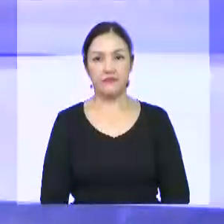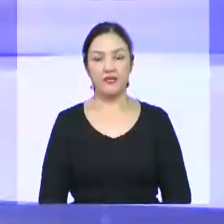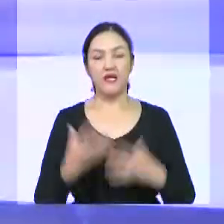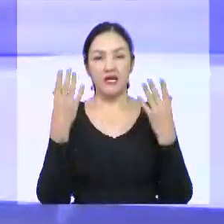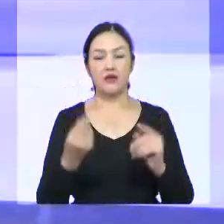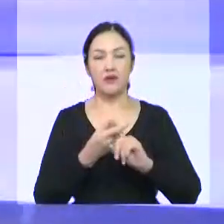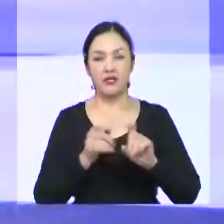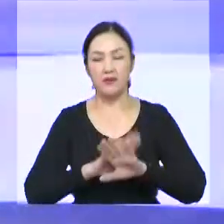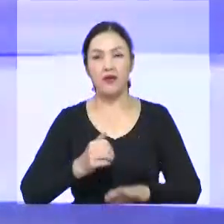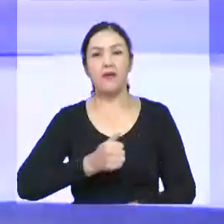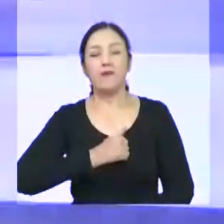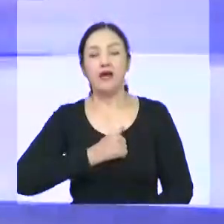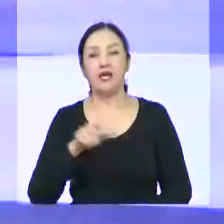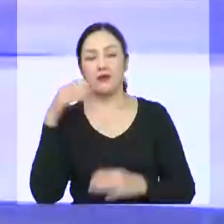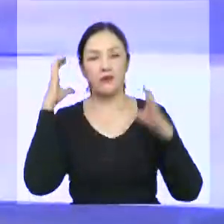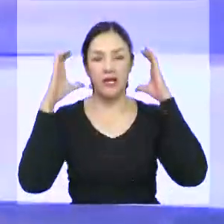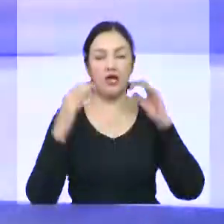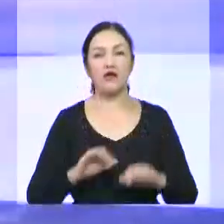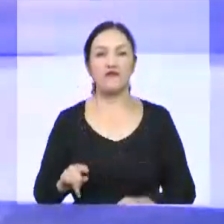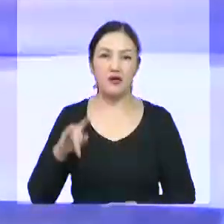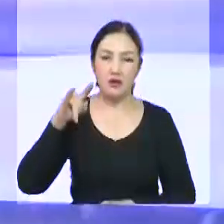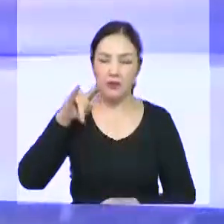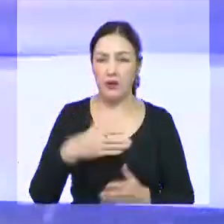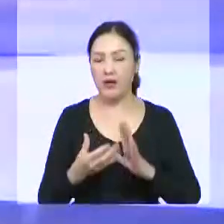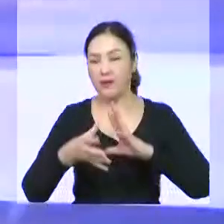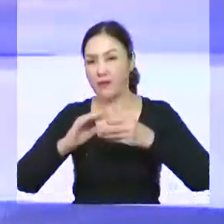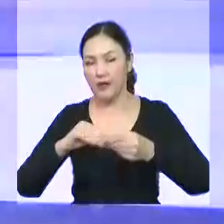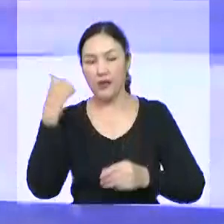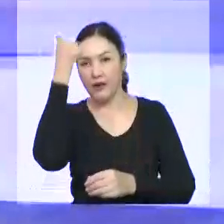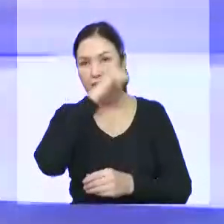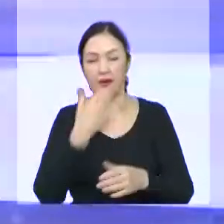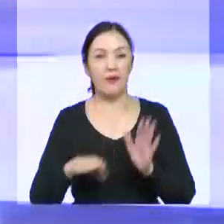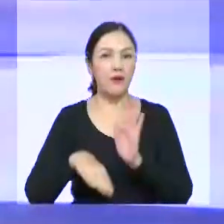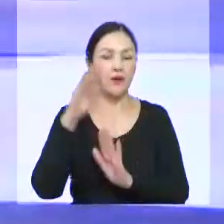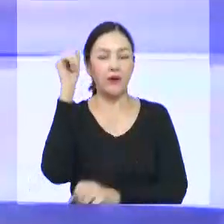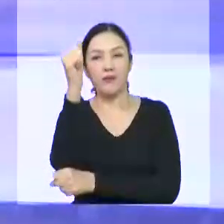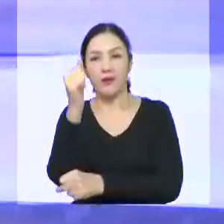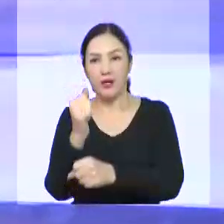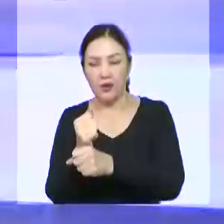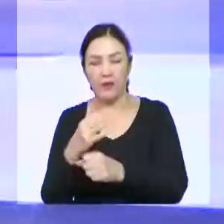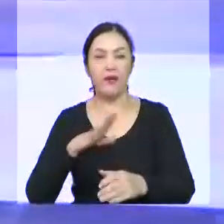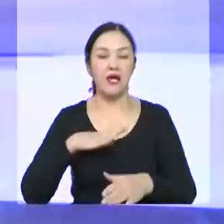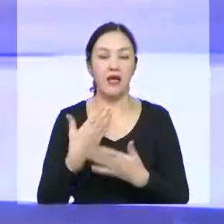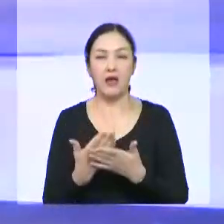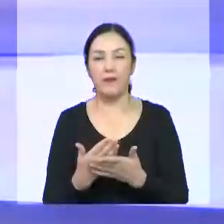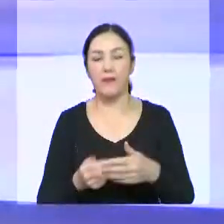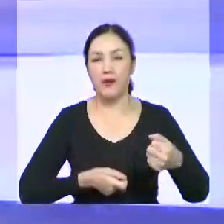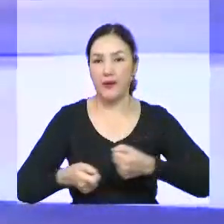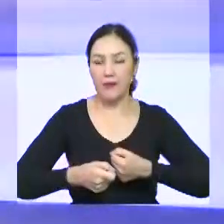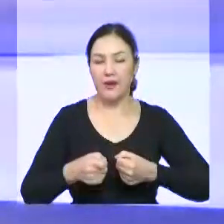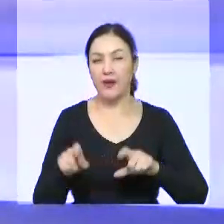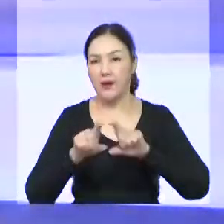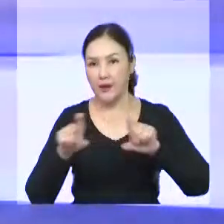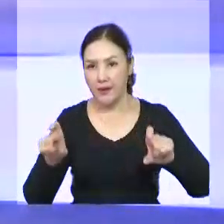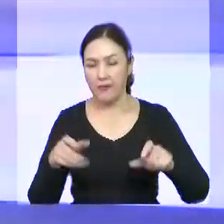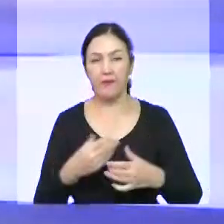Ко дню независимости в военном институте сил воздушной обороны подвели итоги года. Лучшие сотрудники и курсанты были отмечены руководством